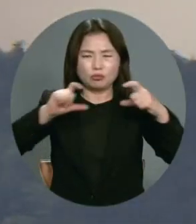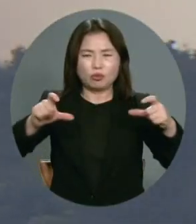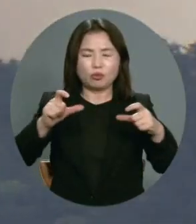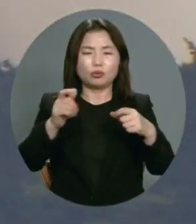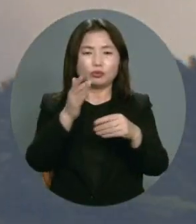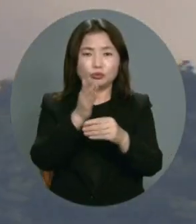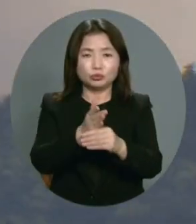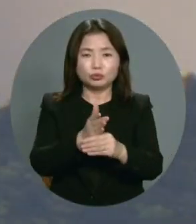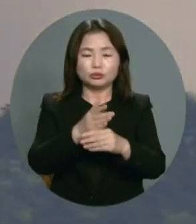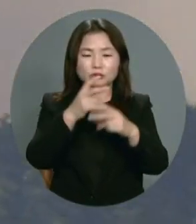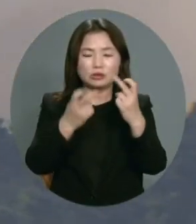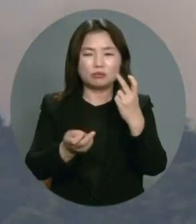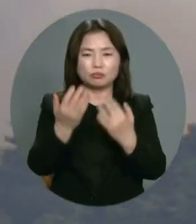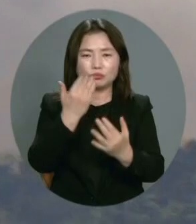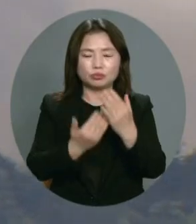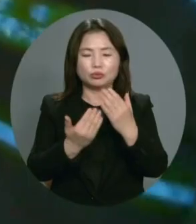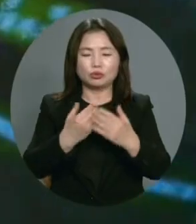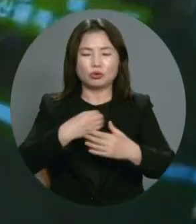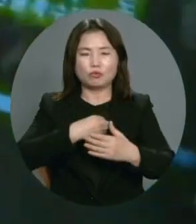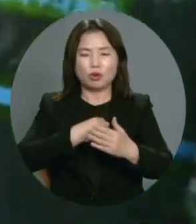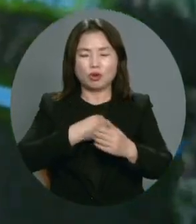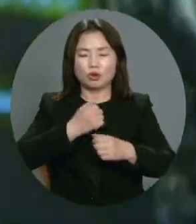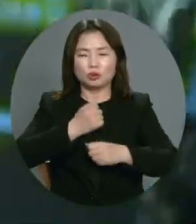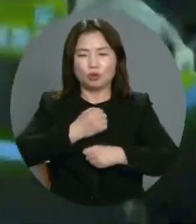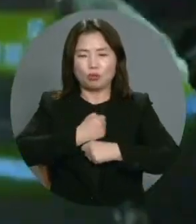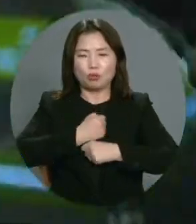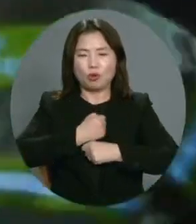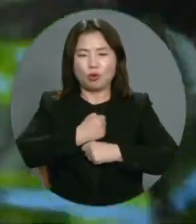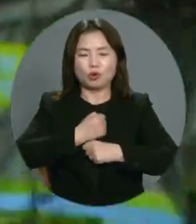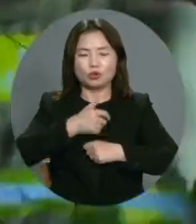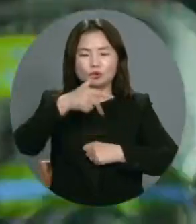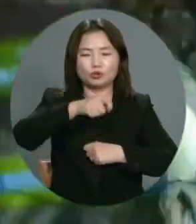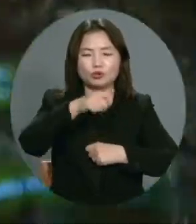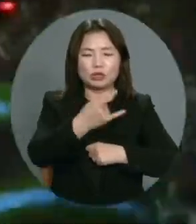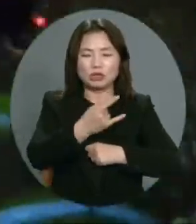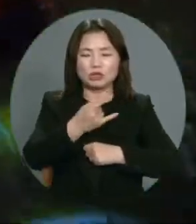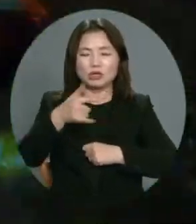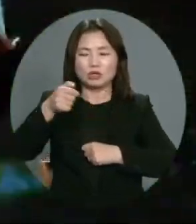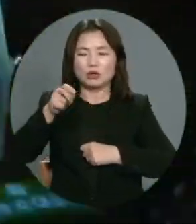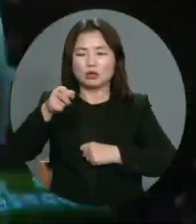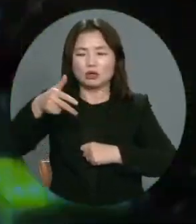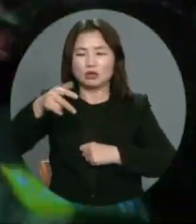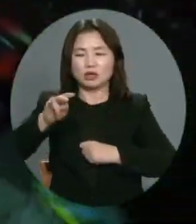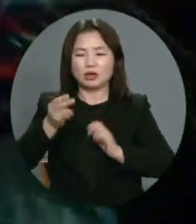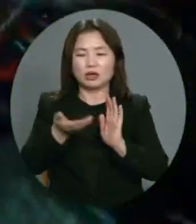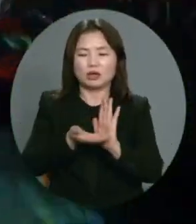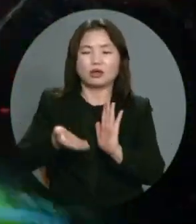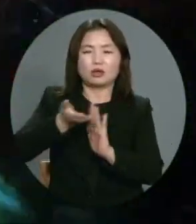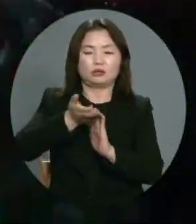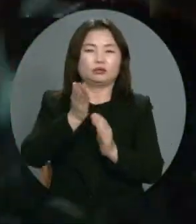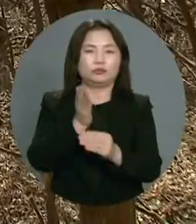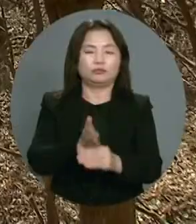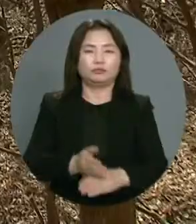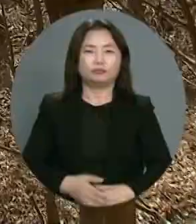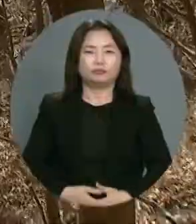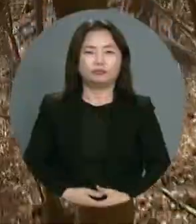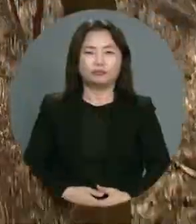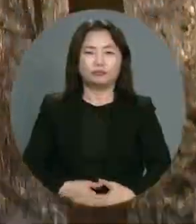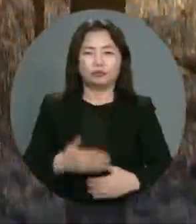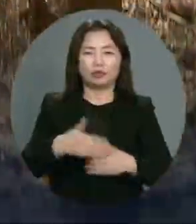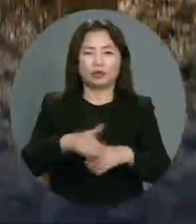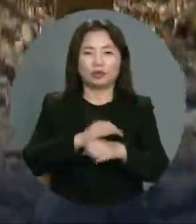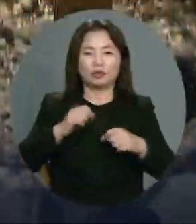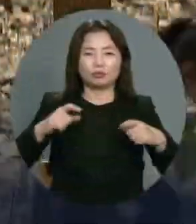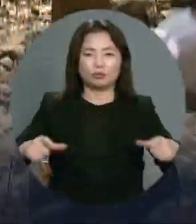발효되며 산불재난 국가위기경보단계도 주의에서 경계로 한 단계 상향됐습니다. 대구,